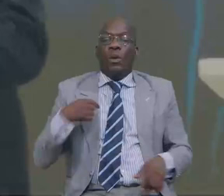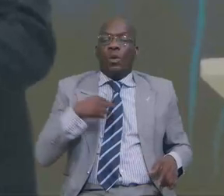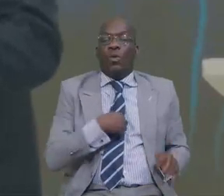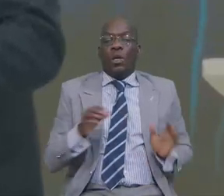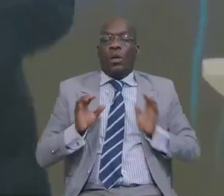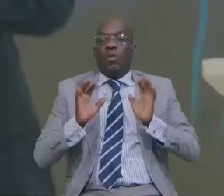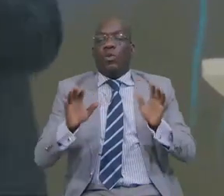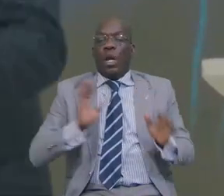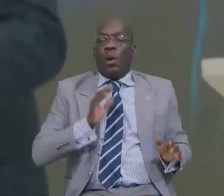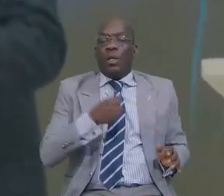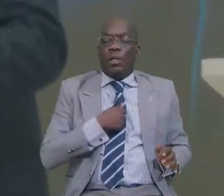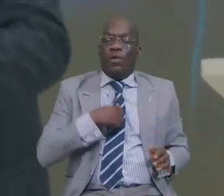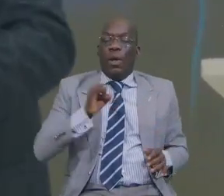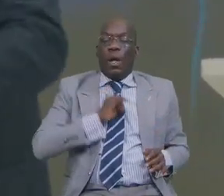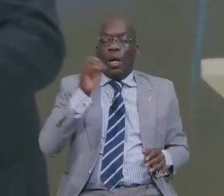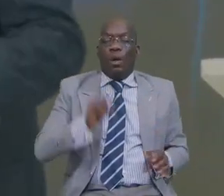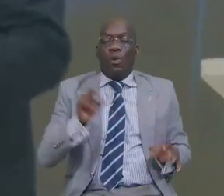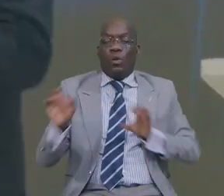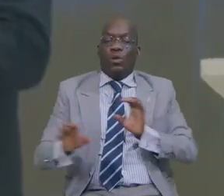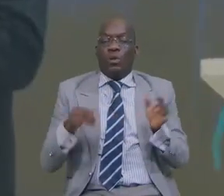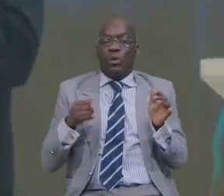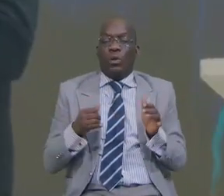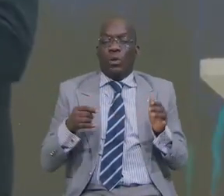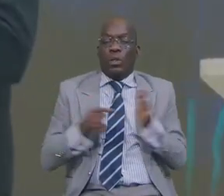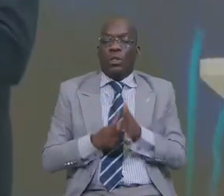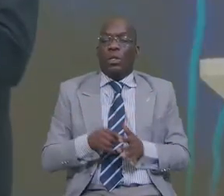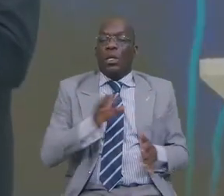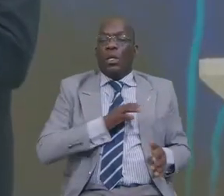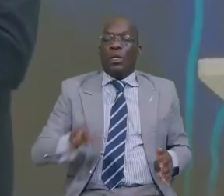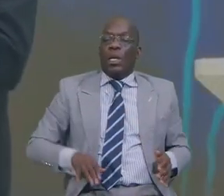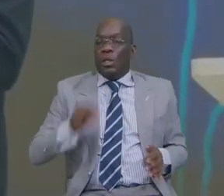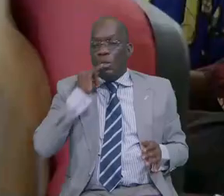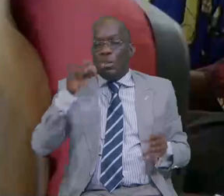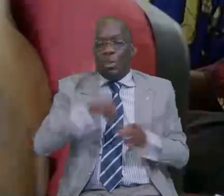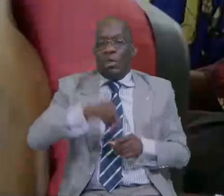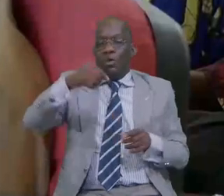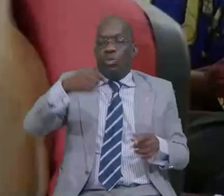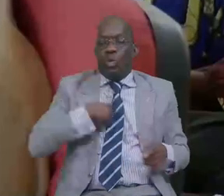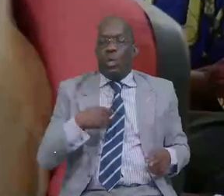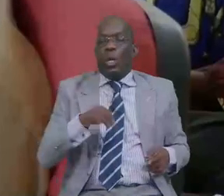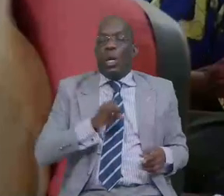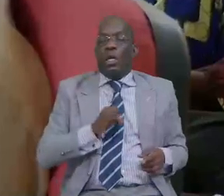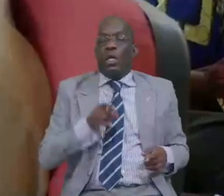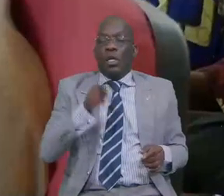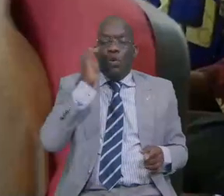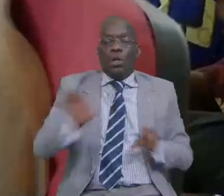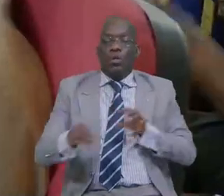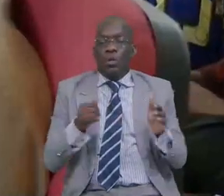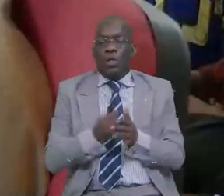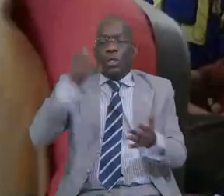nous devons donc, je dois faire ceci. Christ est en moi, il le fera à travers moi. Amen.